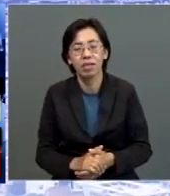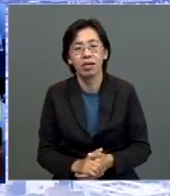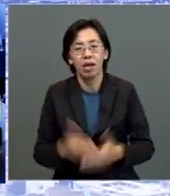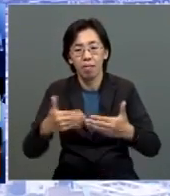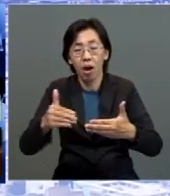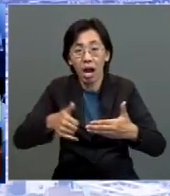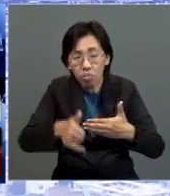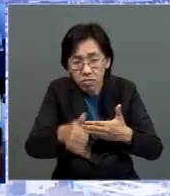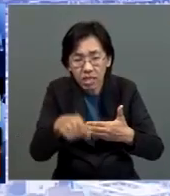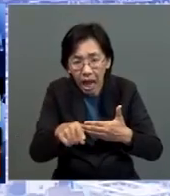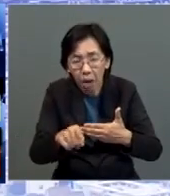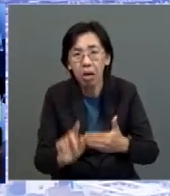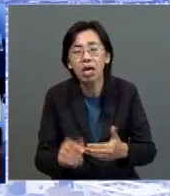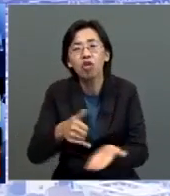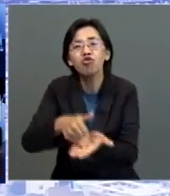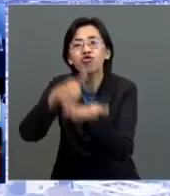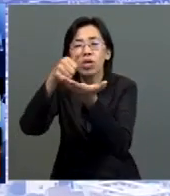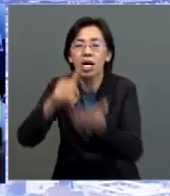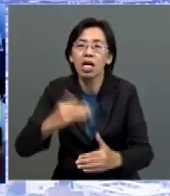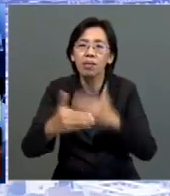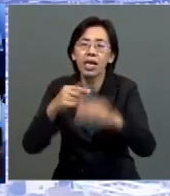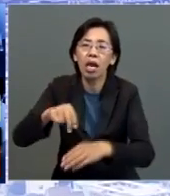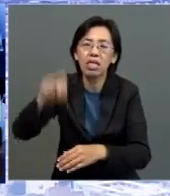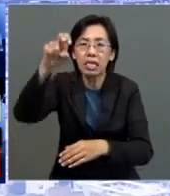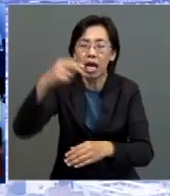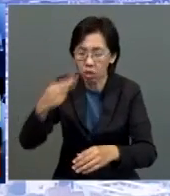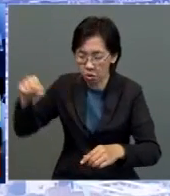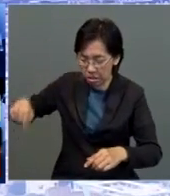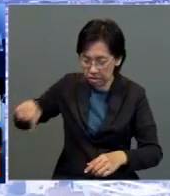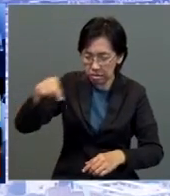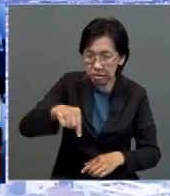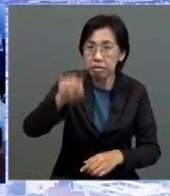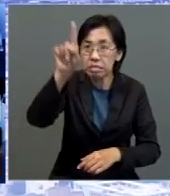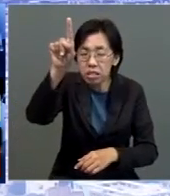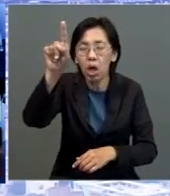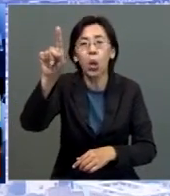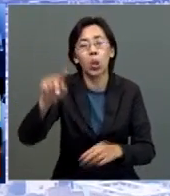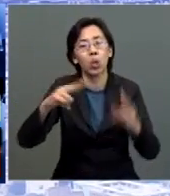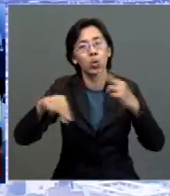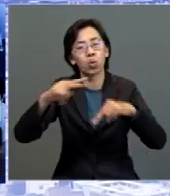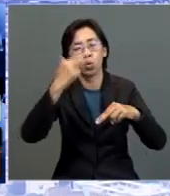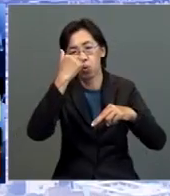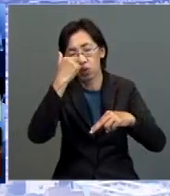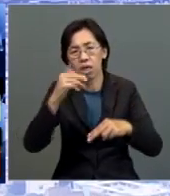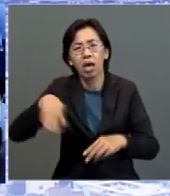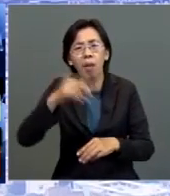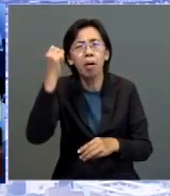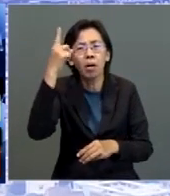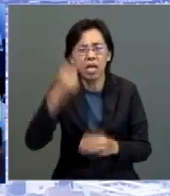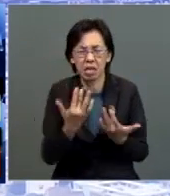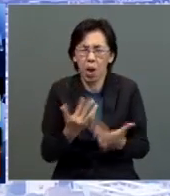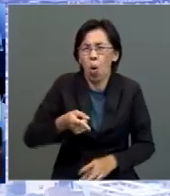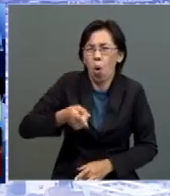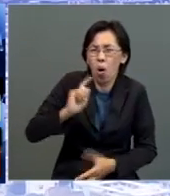กชั้นหนึ่งก็คือก่อนที่จะขึ้นขบวนรถนั้นก็จะเป็นชั้นๆนะครับก็ต้องขอความกรุณาครับว่าขอให้ได้เข้าใจสถานการณ์